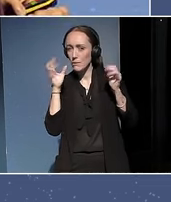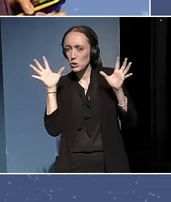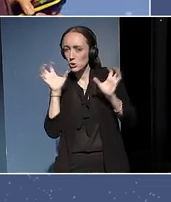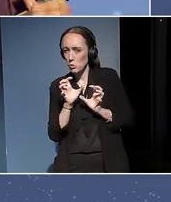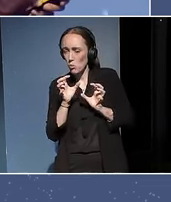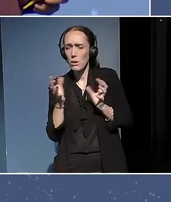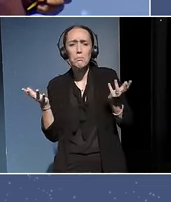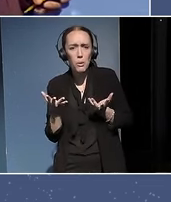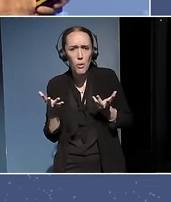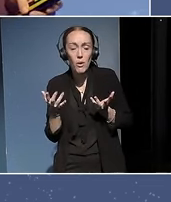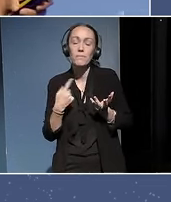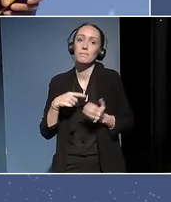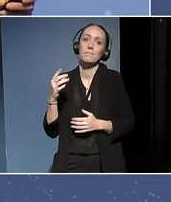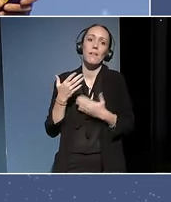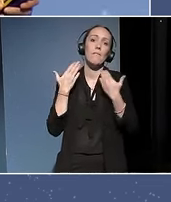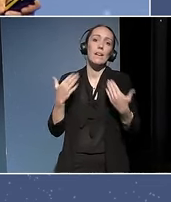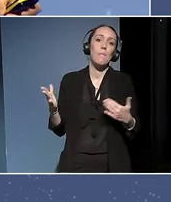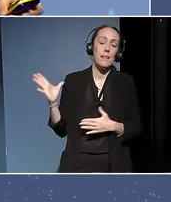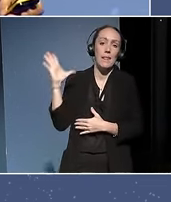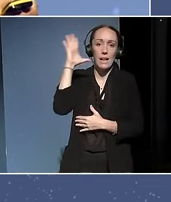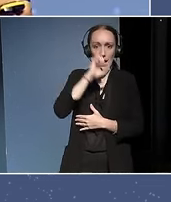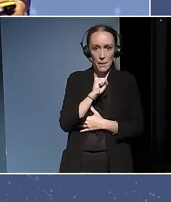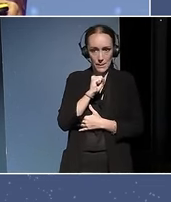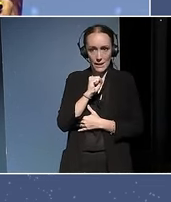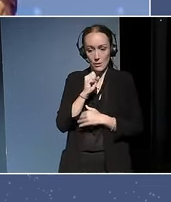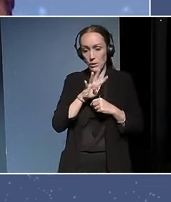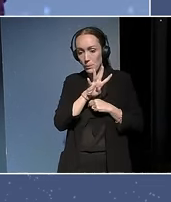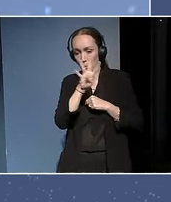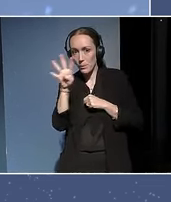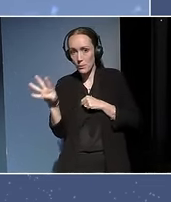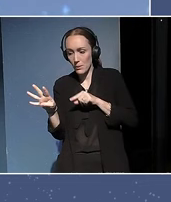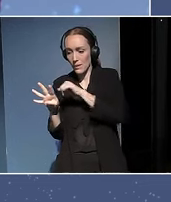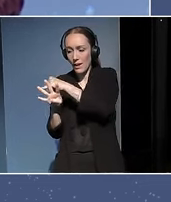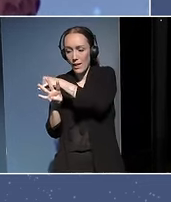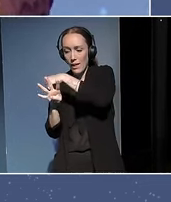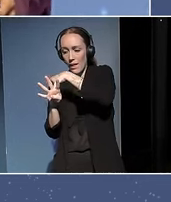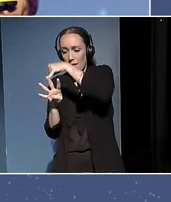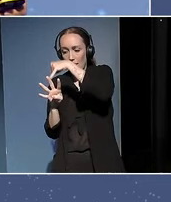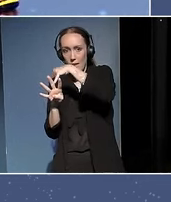Centrale delle spine allungate sulla schiena dello